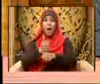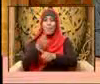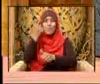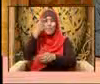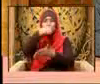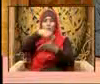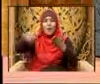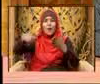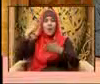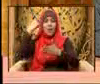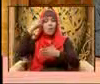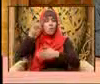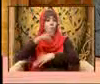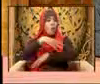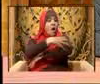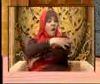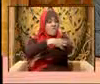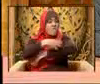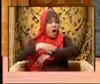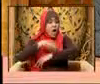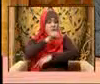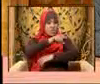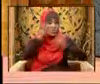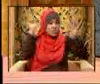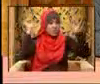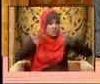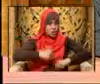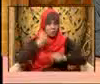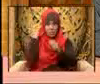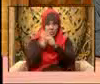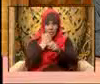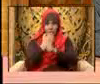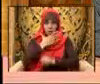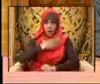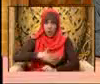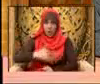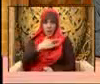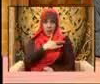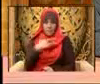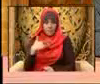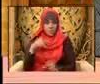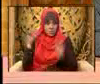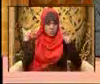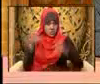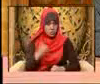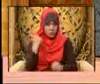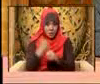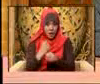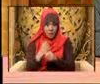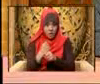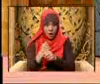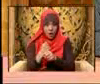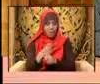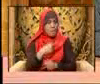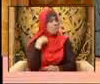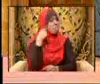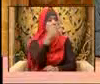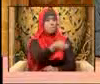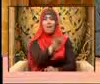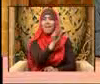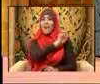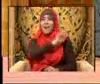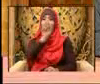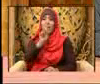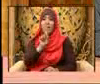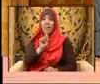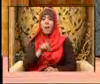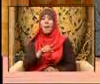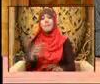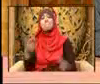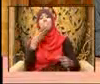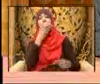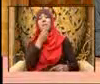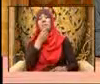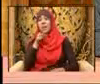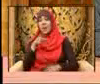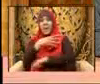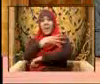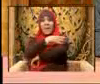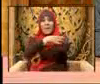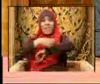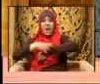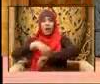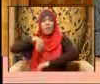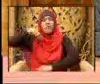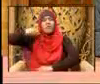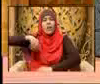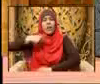تعطى للفقير القادر على العمل، إنما تعطى للفقير الذي لا يستطيع العمل ولا يقدر على العمل، الفقير